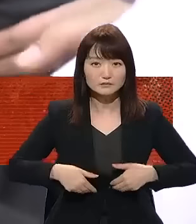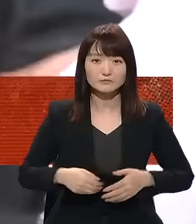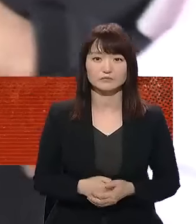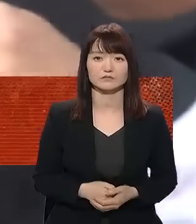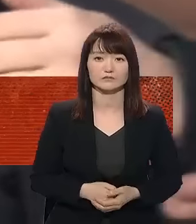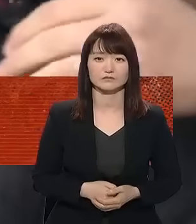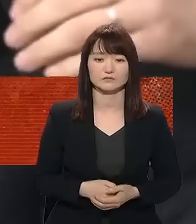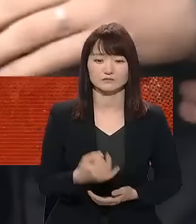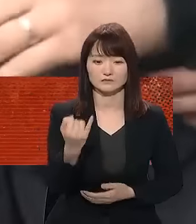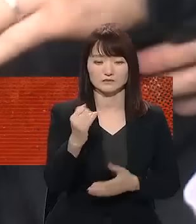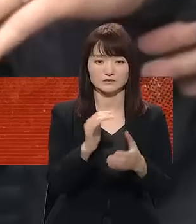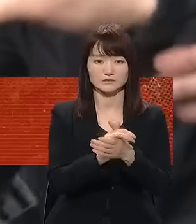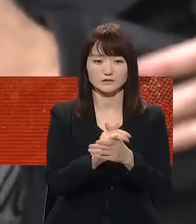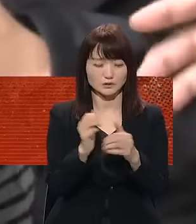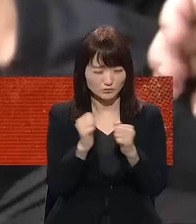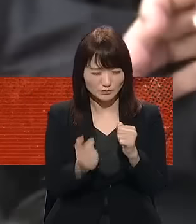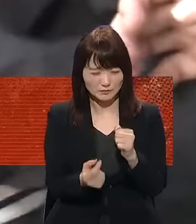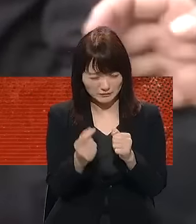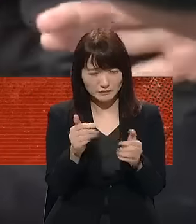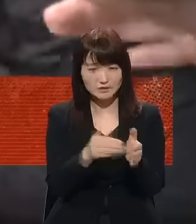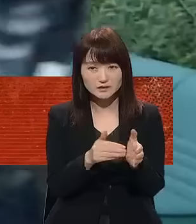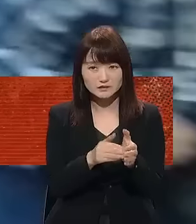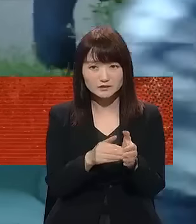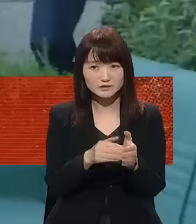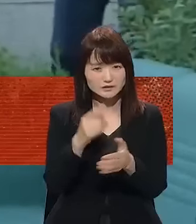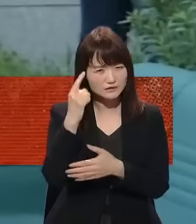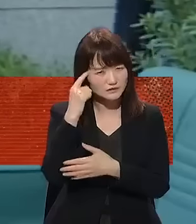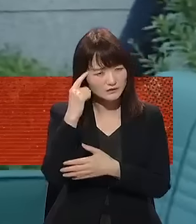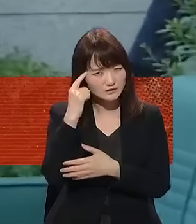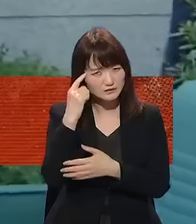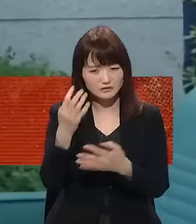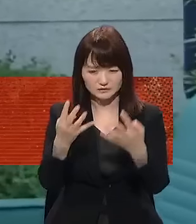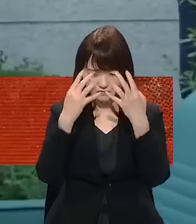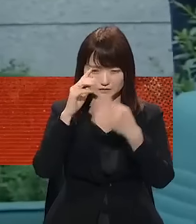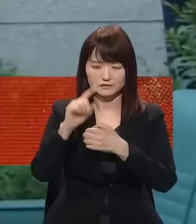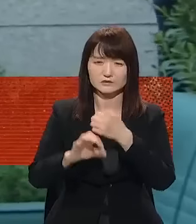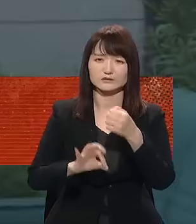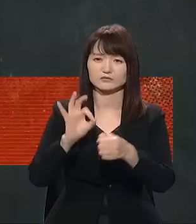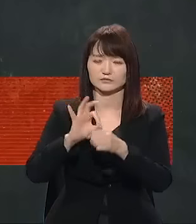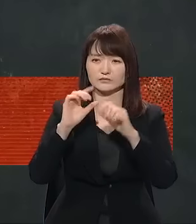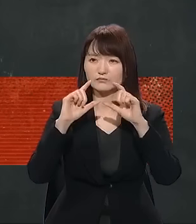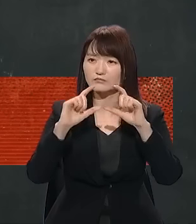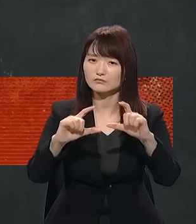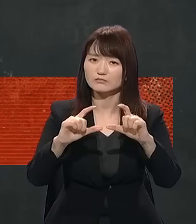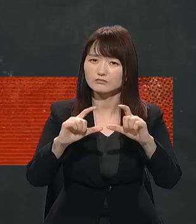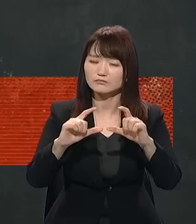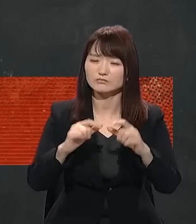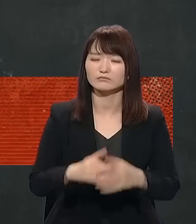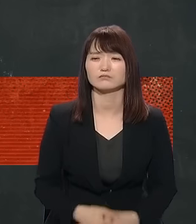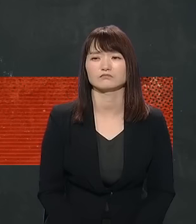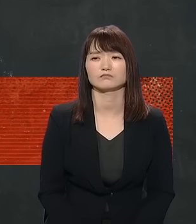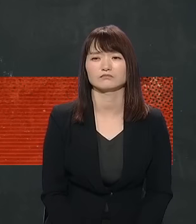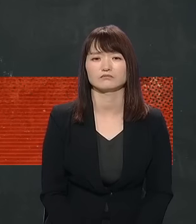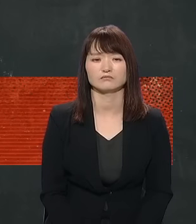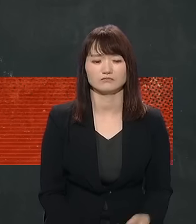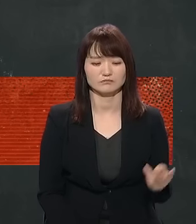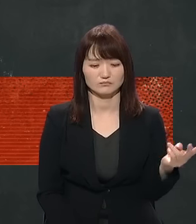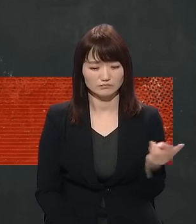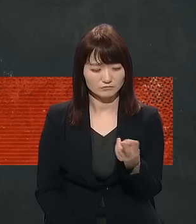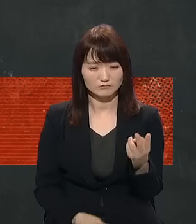끝내자고 했는데 그래서 이거를 고려해서 증약 10년이 선고가 됐다라고 해요 저는 좀 하게 어렵거든요이 두